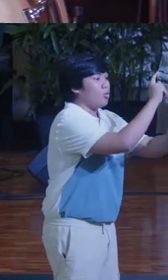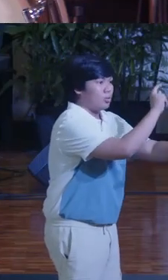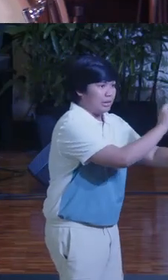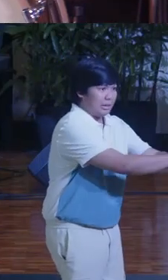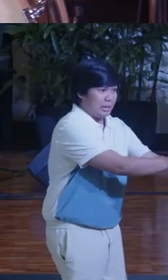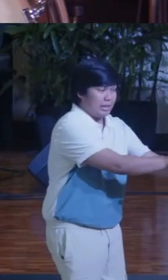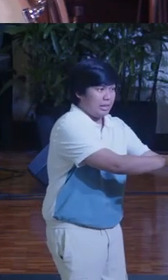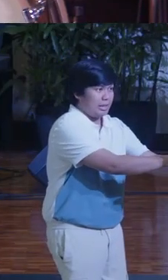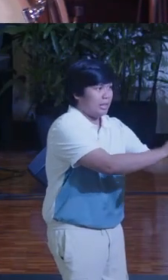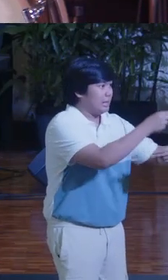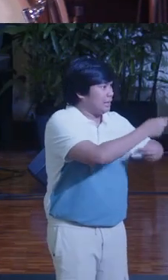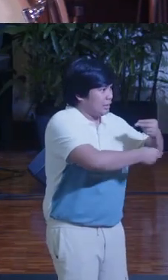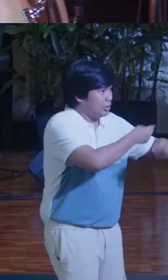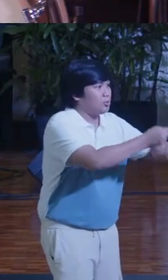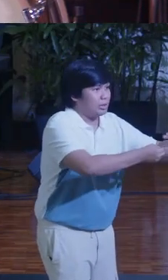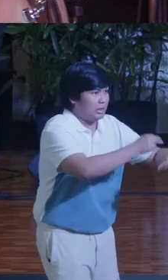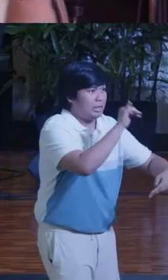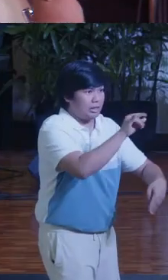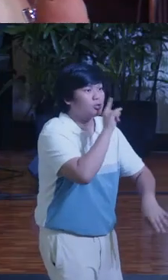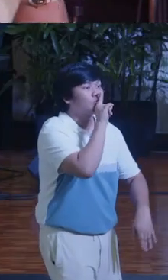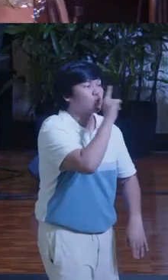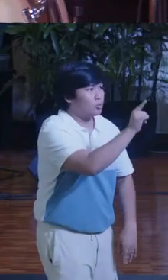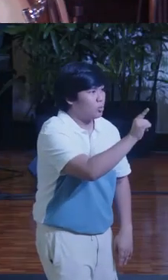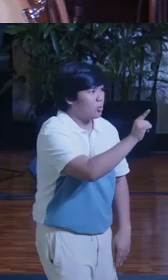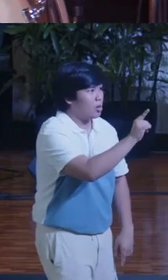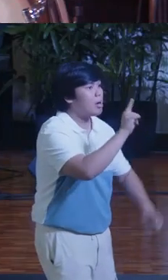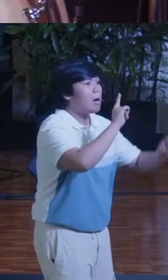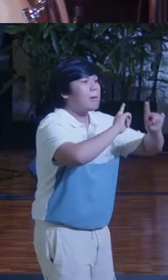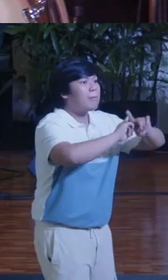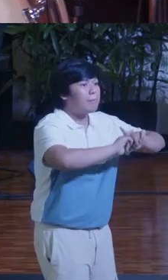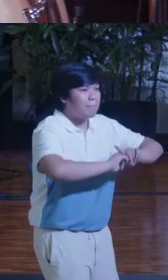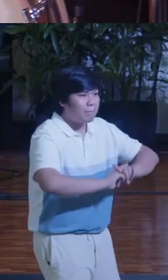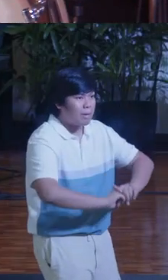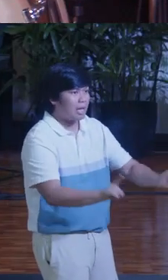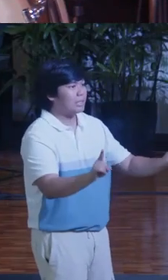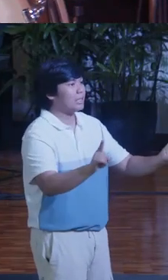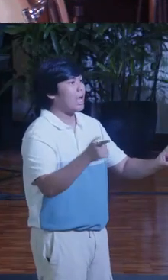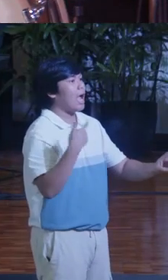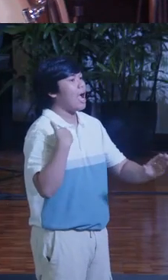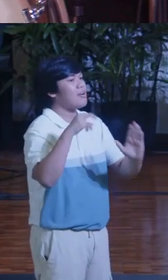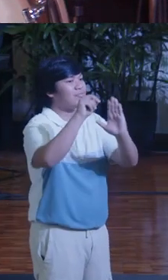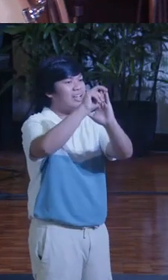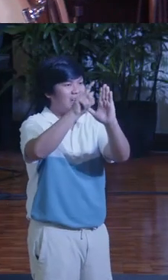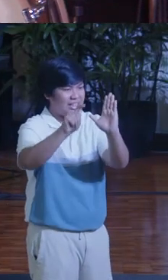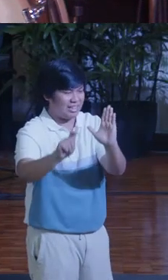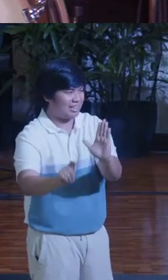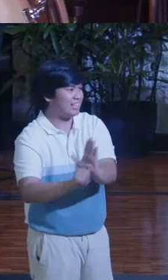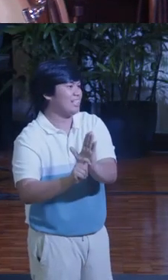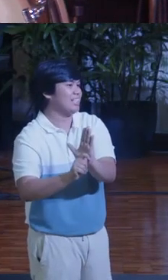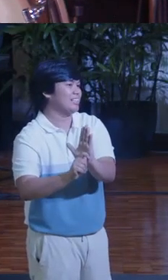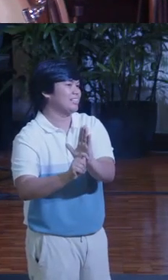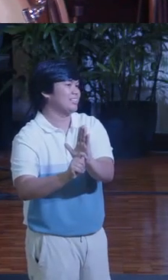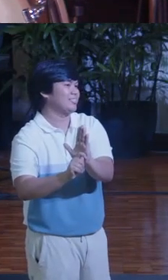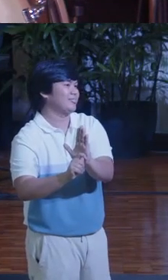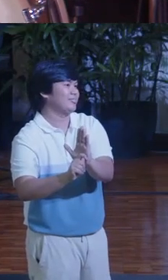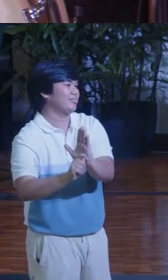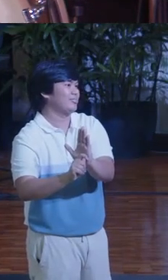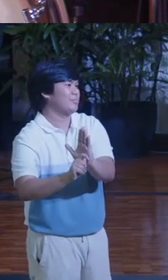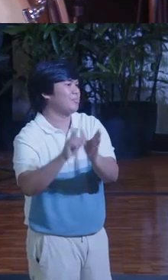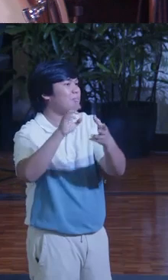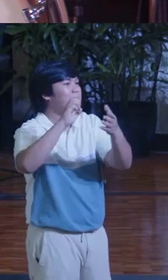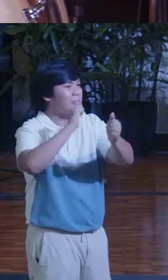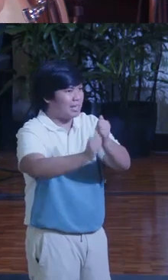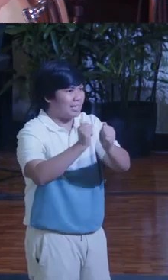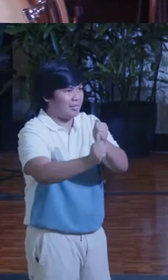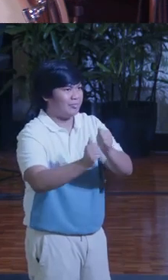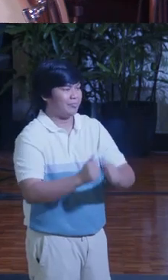isang ilustrasyon. Hindi po tayo pwede mag-allegorize ng Scripture. Pag ginawa po natin yon,